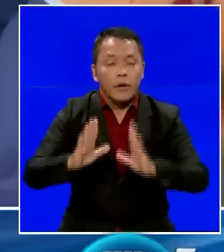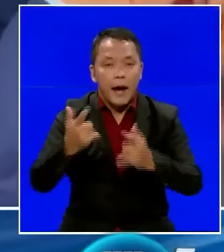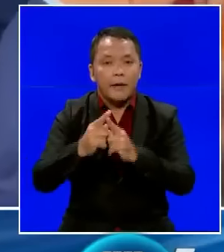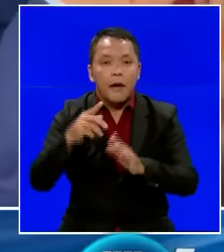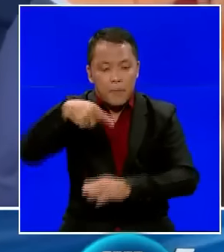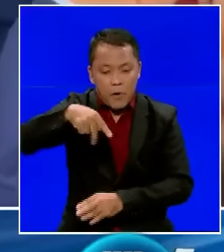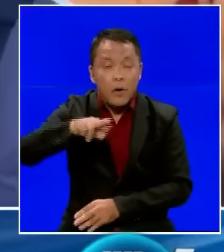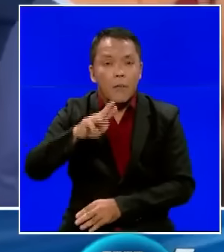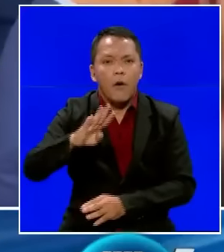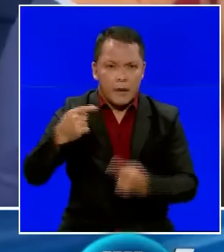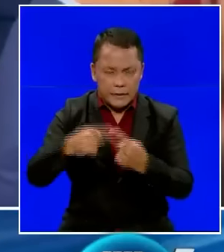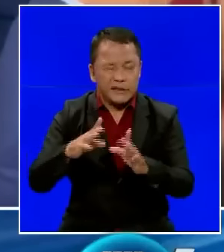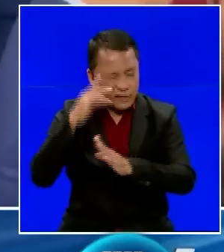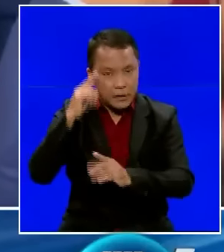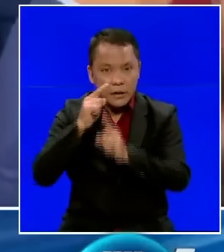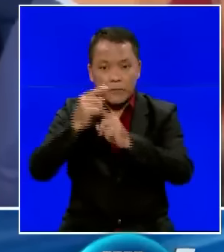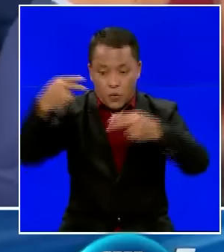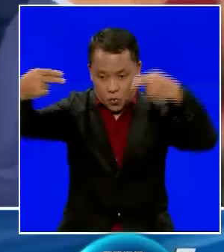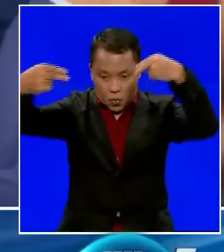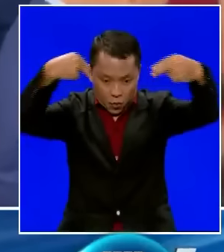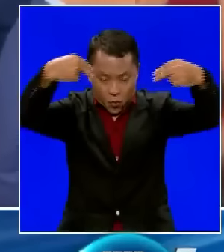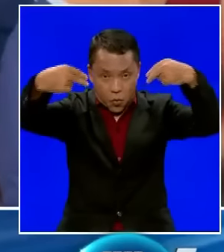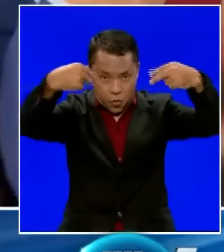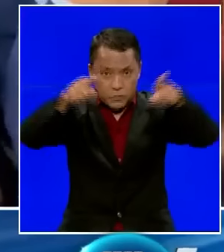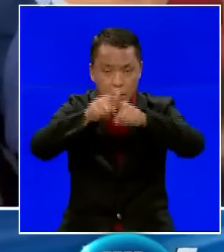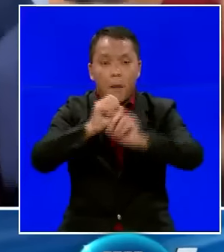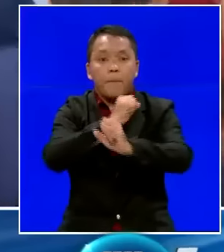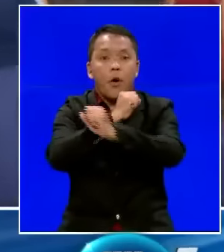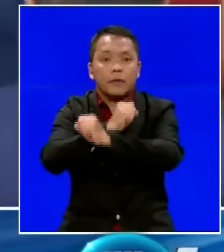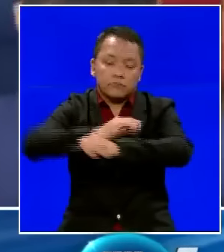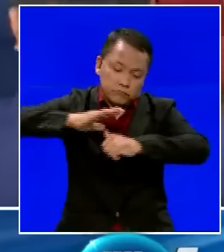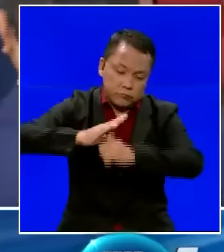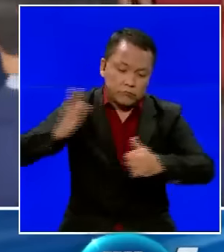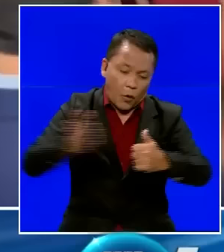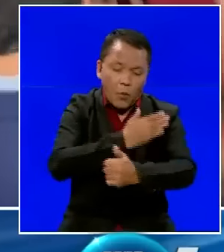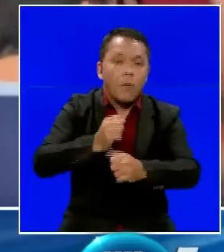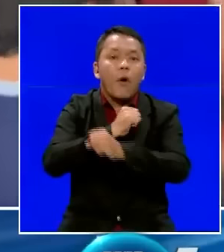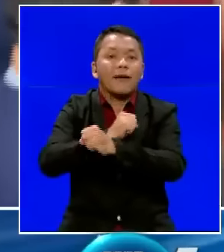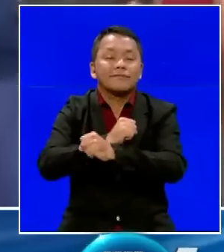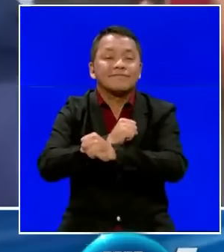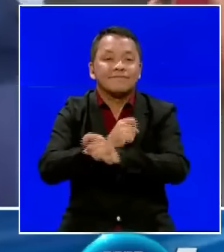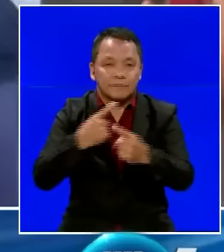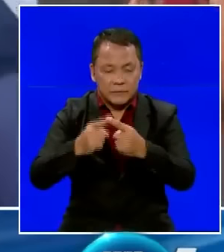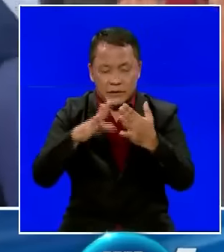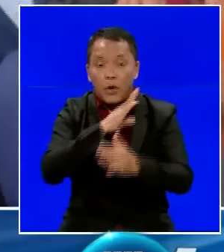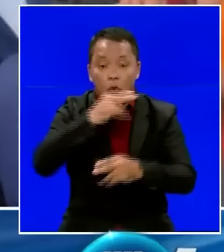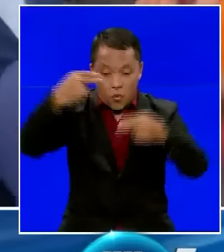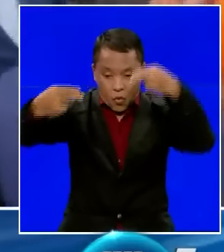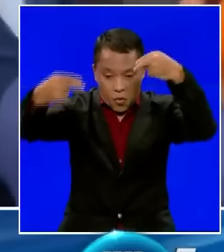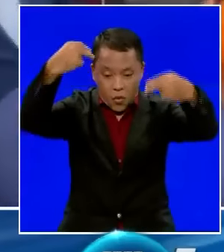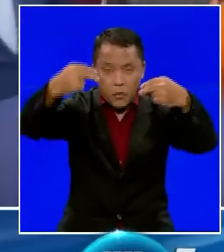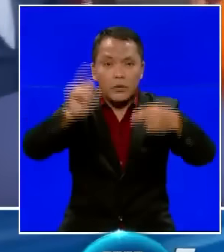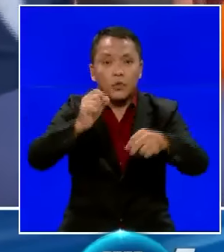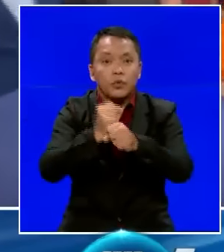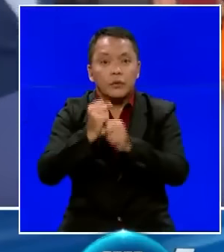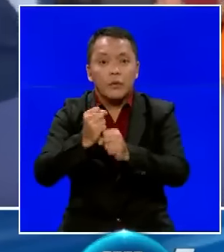วพรบตัวนี้บอกว่ามันต้องติดตั้งกล้องวงจรปิดกันจะไปทรมานกันจะไปรีดข้อมูลไอ้ทีนี้จะเอากล้องวงจรปิดไปยังไ